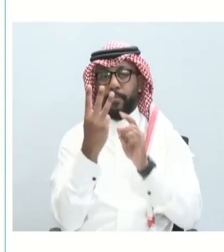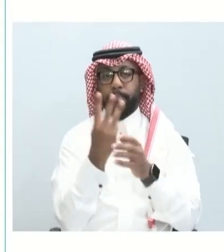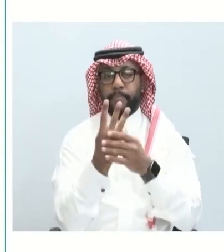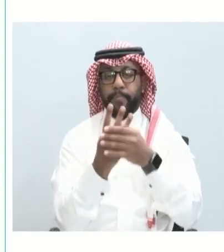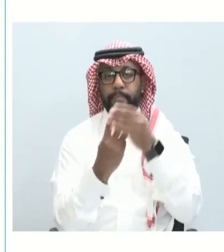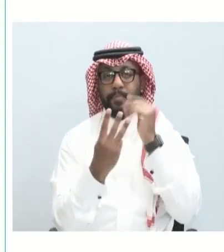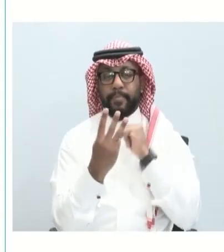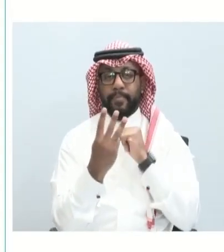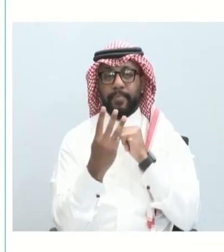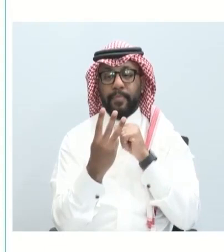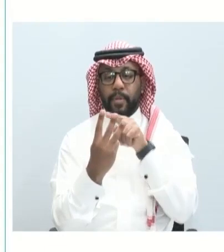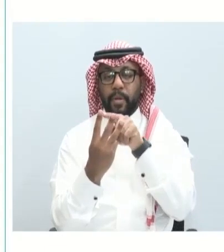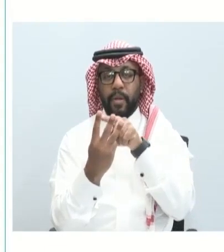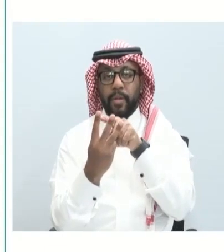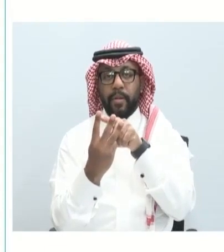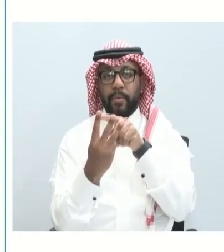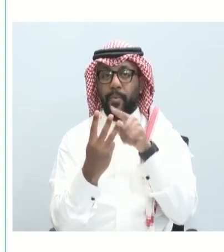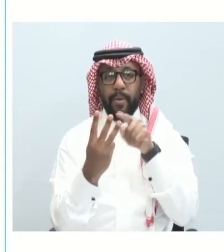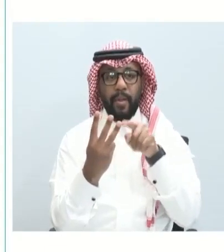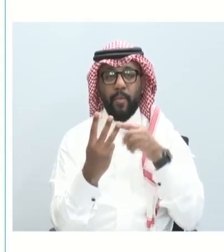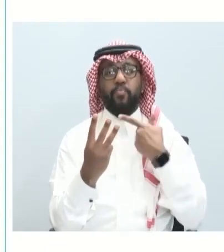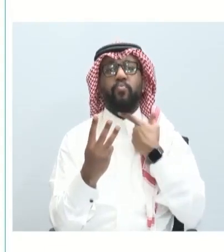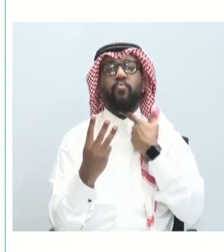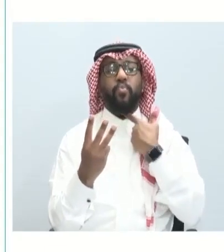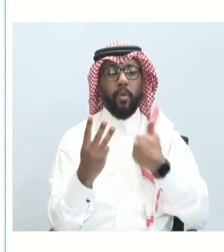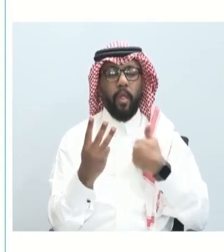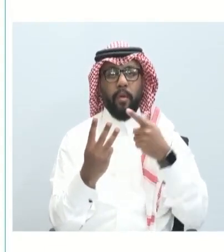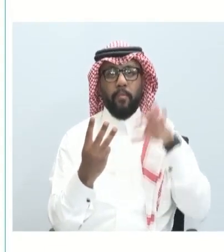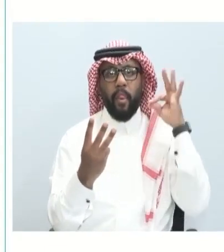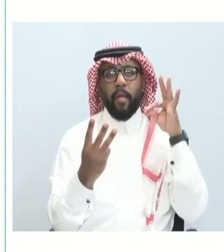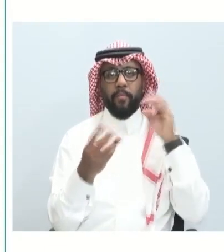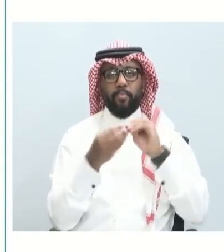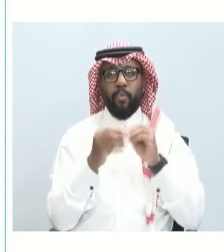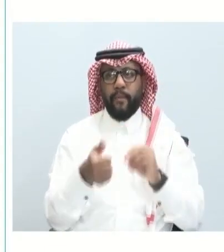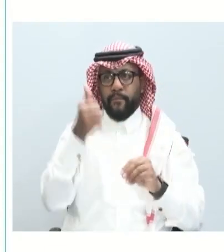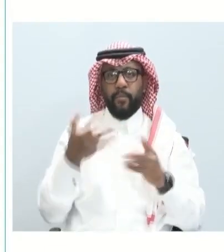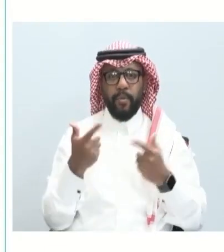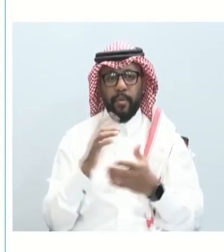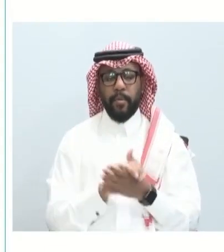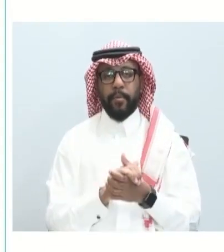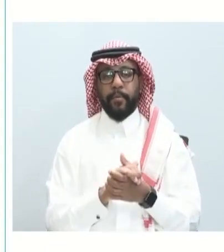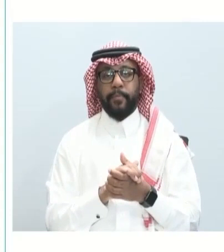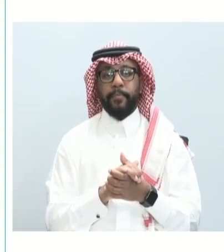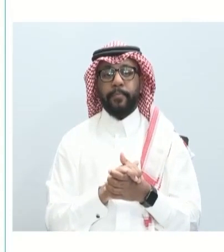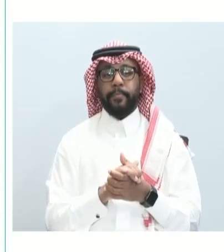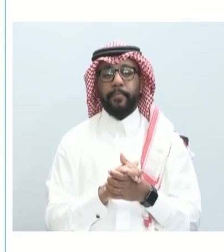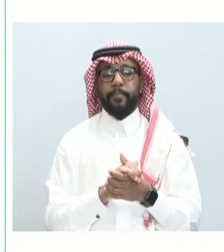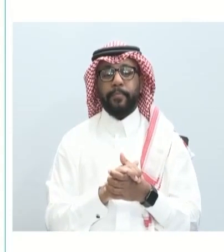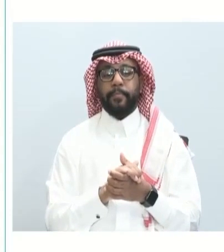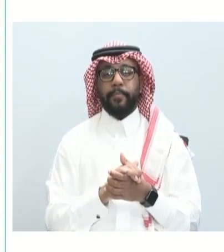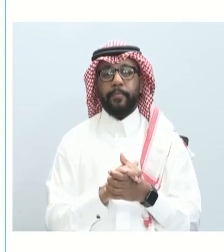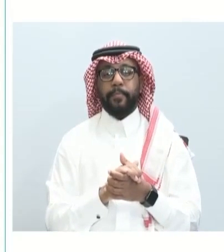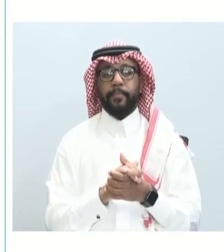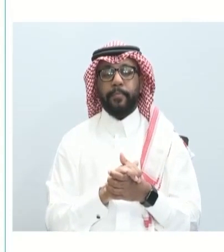اي طعام او شراب منذ عامين ما افضل باب تخرج منه سالم احسنتم احسنتم